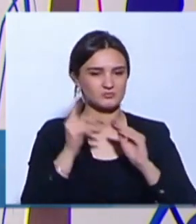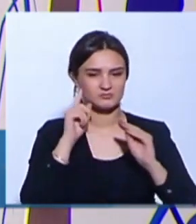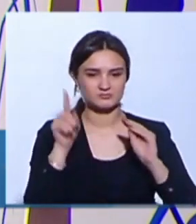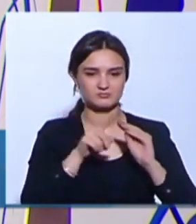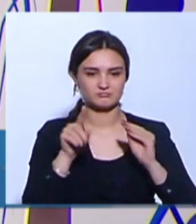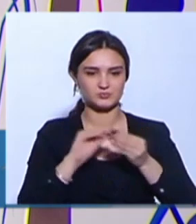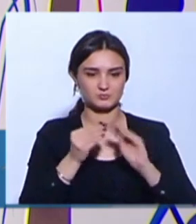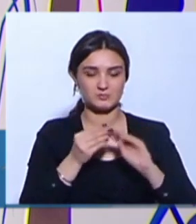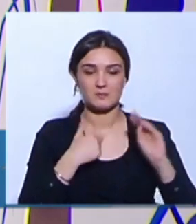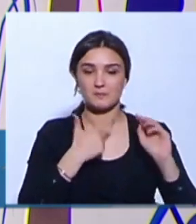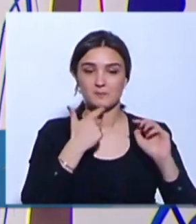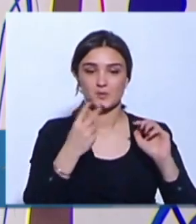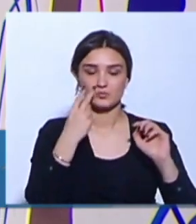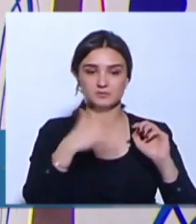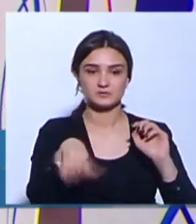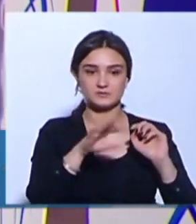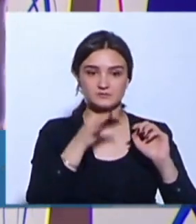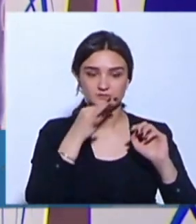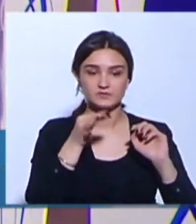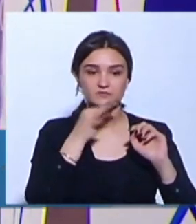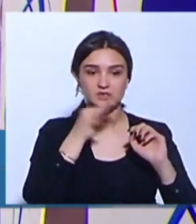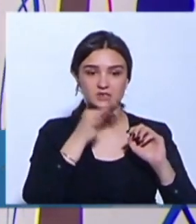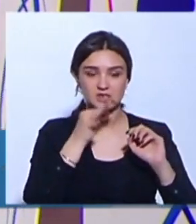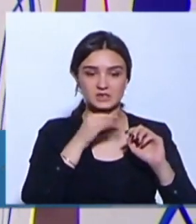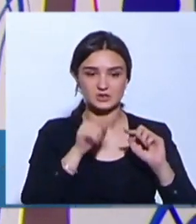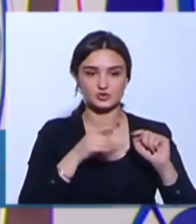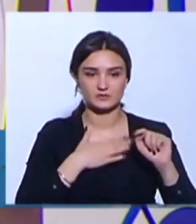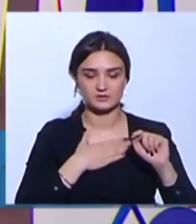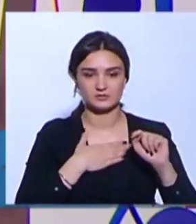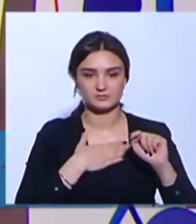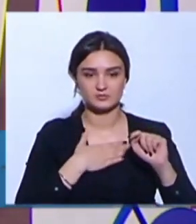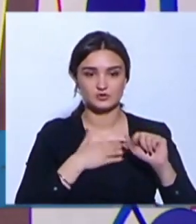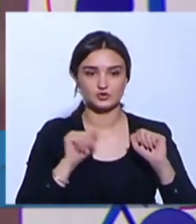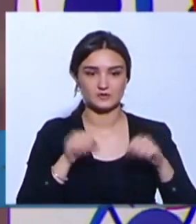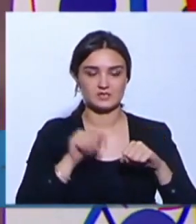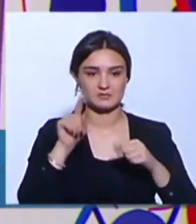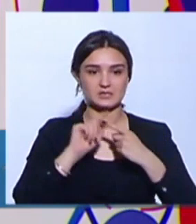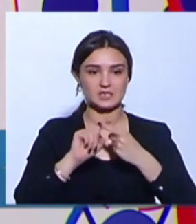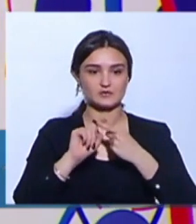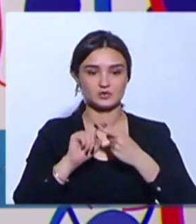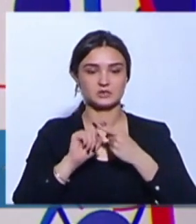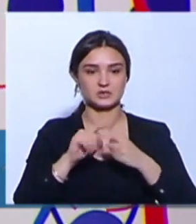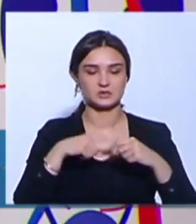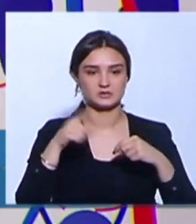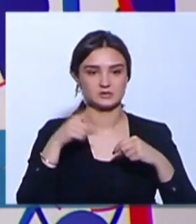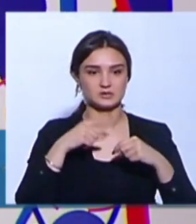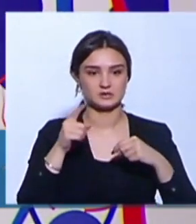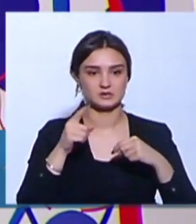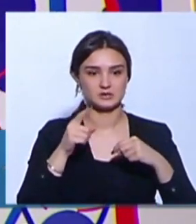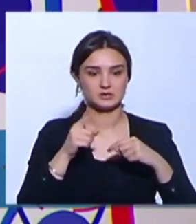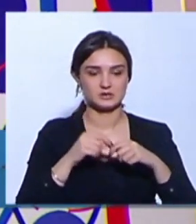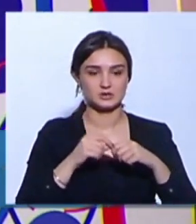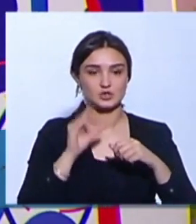მანამდე მაყურებელს ვეტყვი, ვიდრე ტექნიკურად ჩვენ შევძლებთ კავშირის დამყარებას,